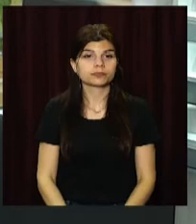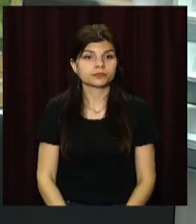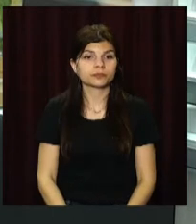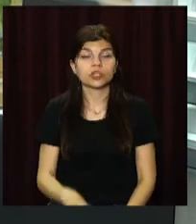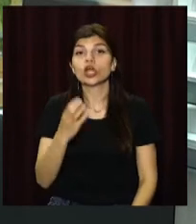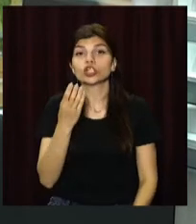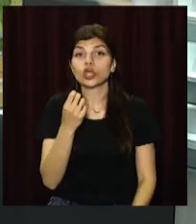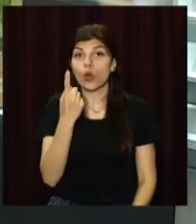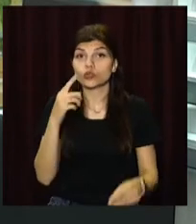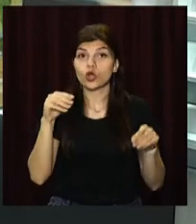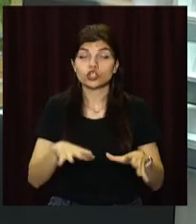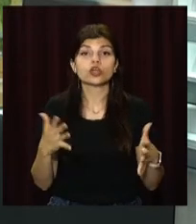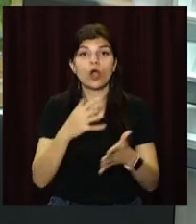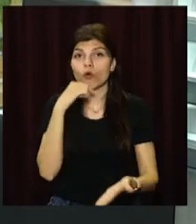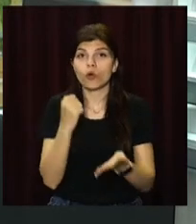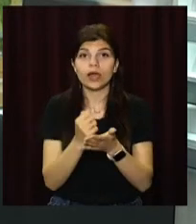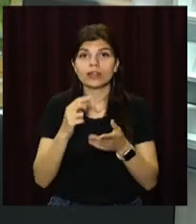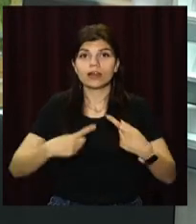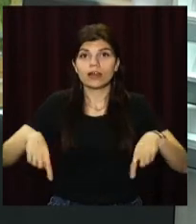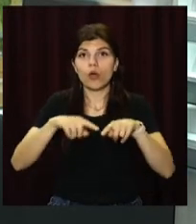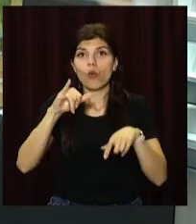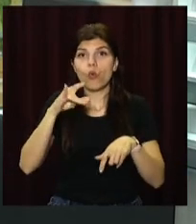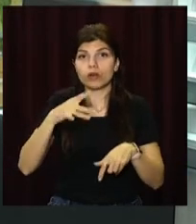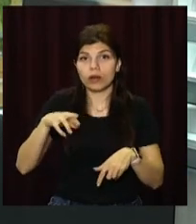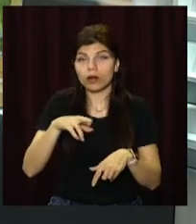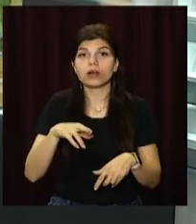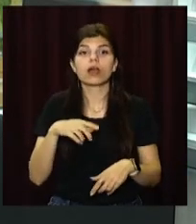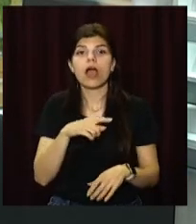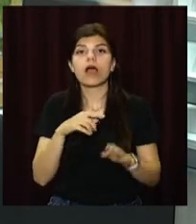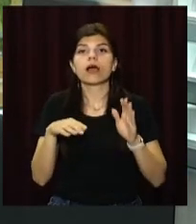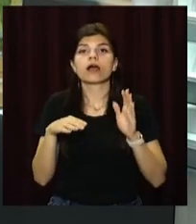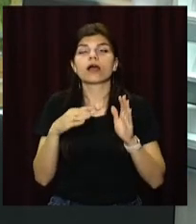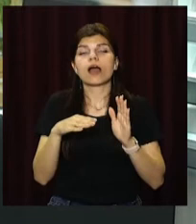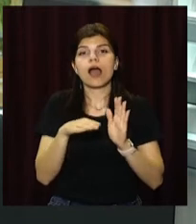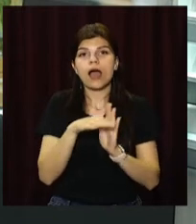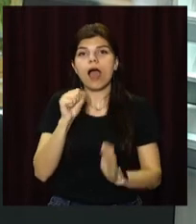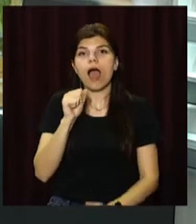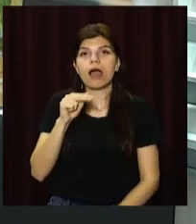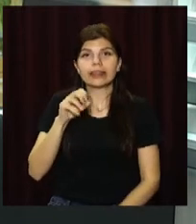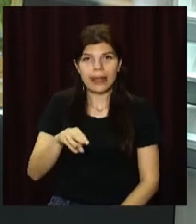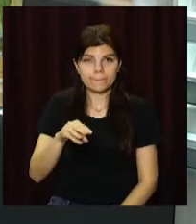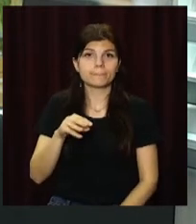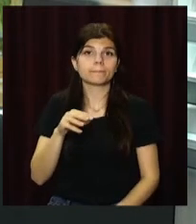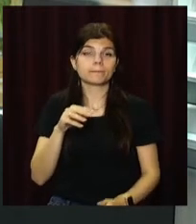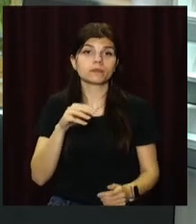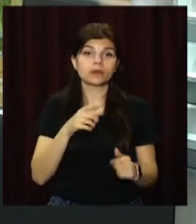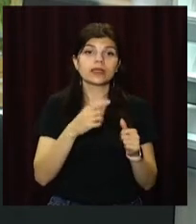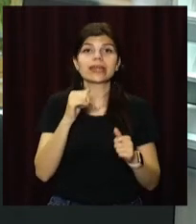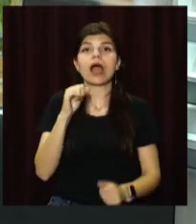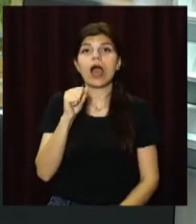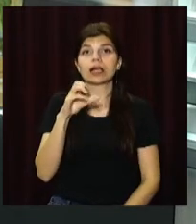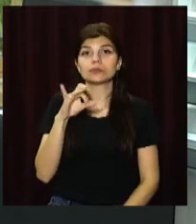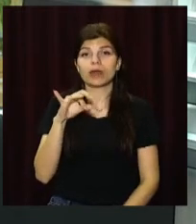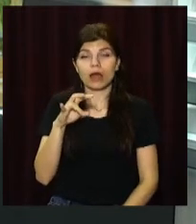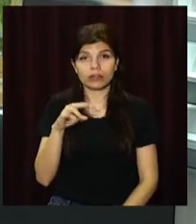Ще одне рішення, яке ухвалили на засіданні уряду – академічні стипендії Кабміну для студентів та аспірантів. Їх